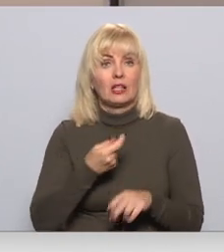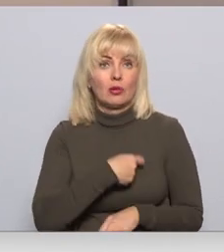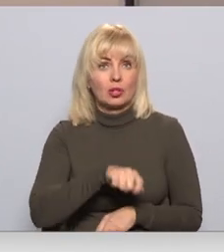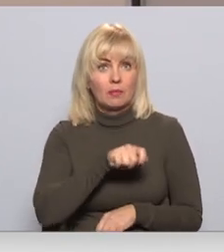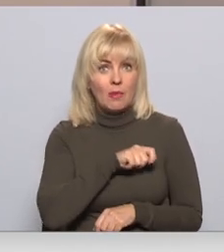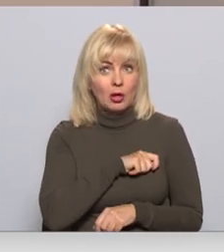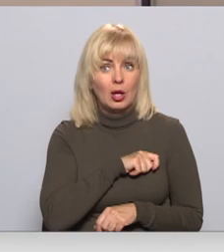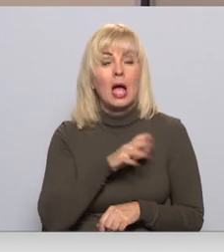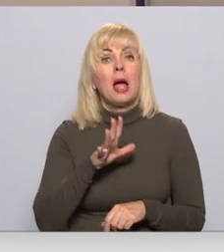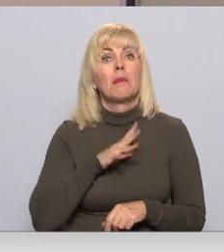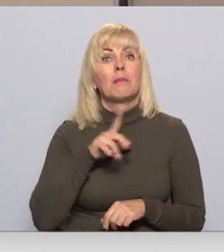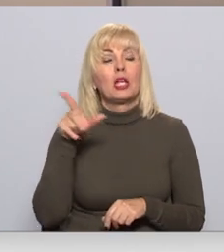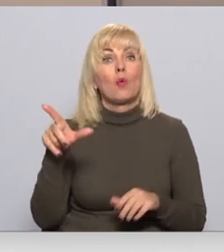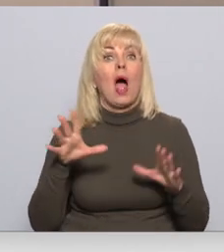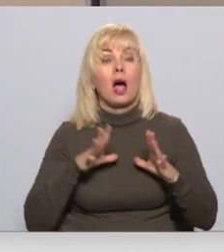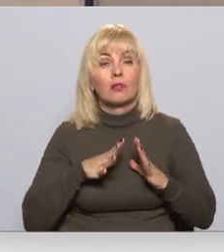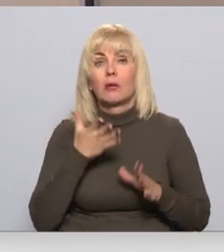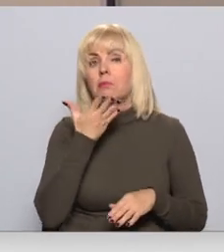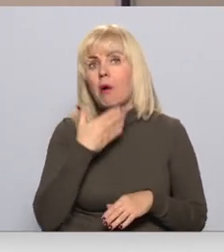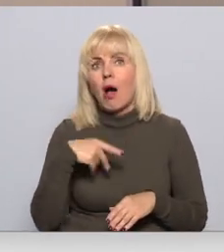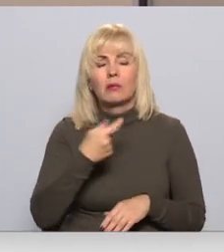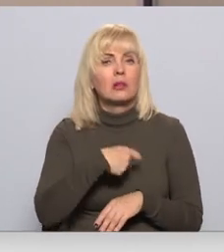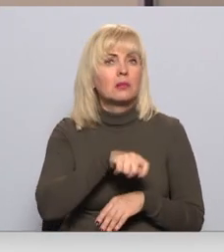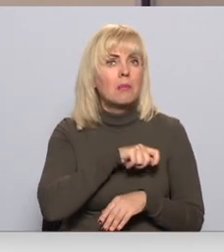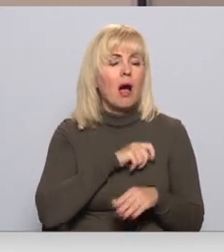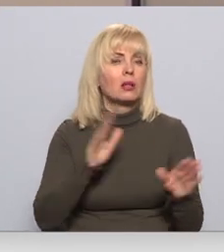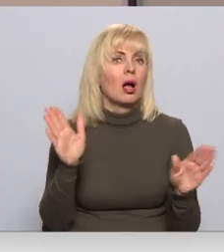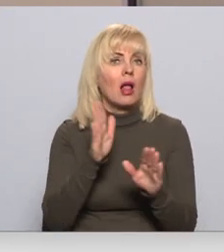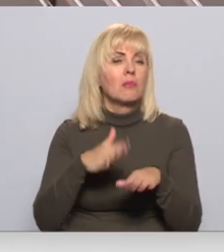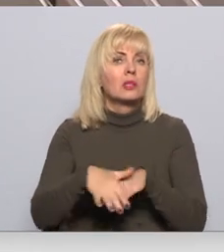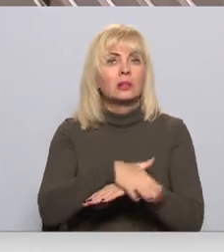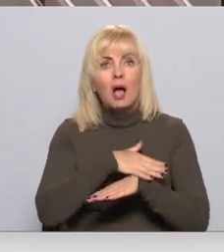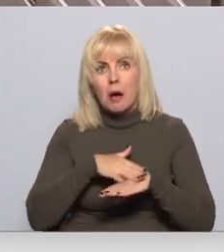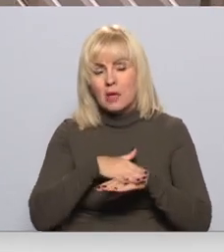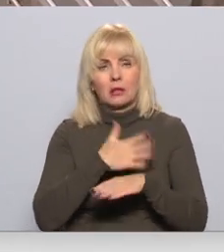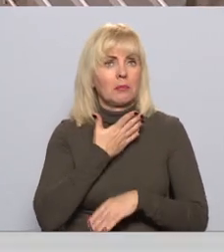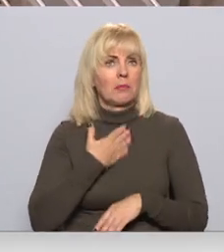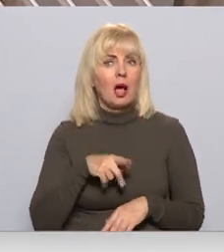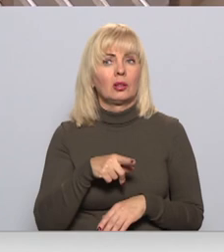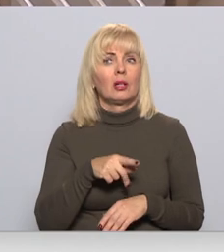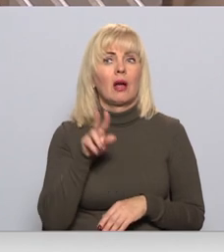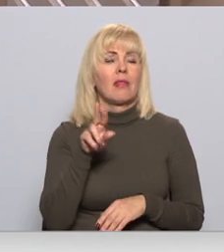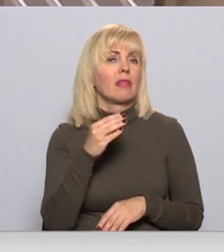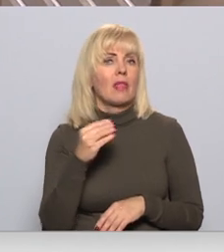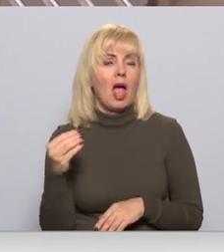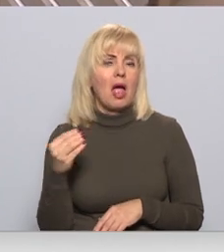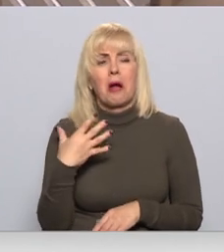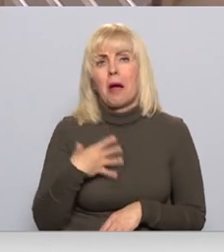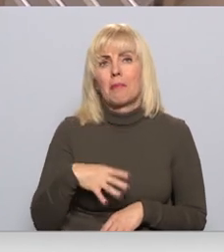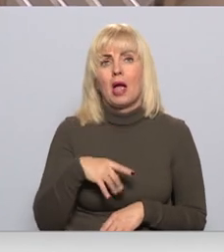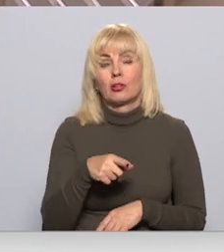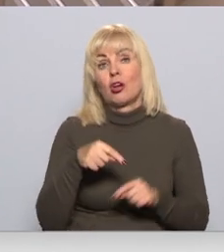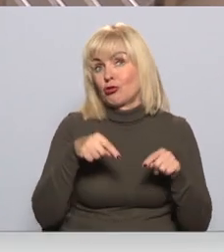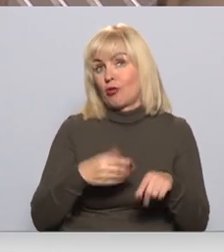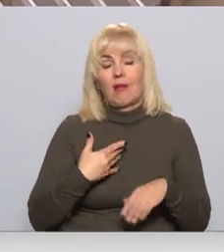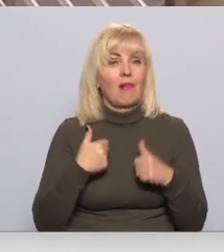biju atvaļinājumā un ļoti iepatikās Spānijas klimats un sabiedrība kopumā. Nē, viennozīmīgi nē. Kāpēc? Šeit pat